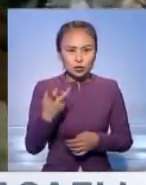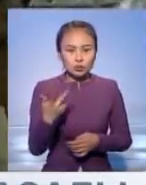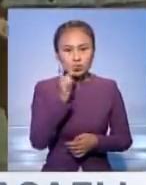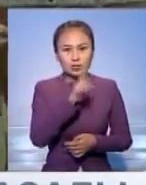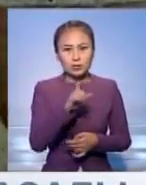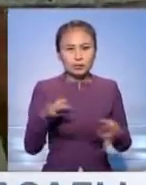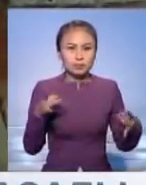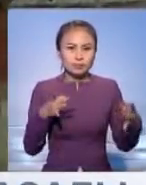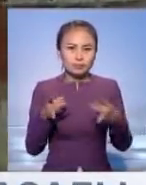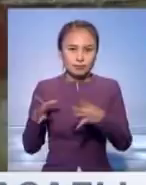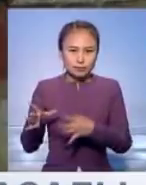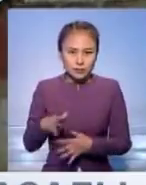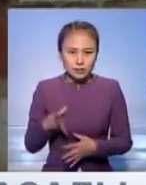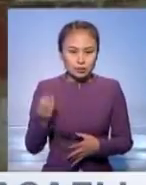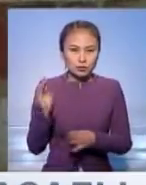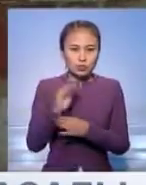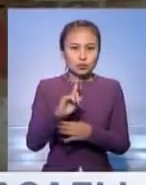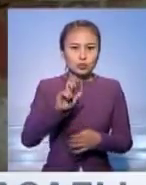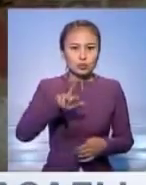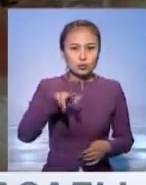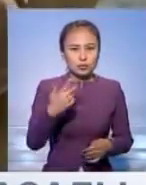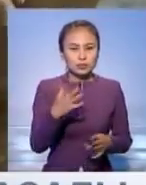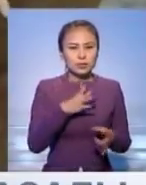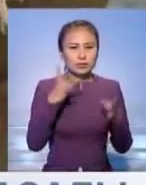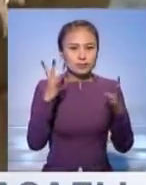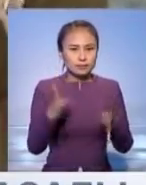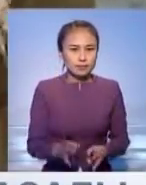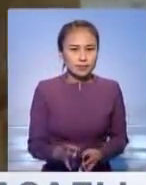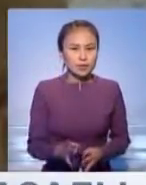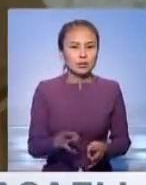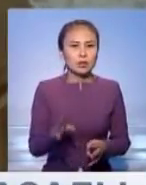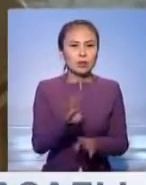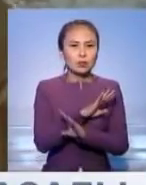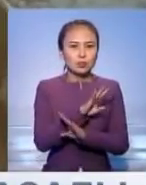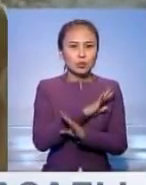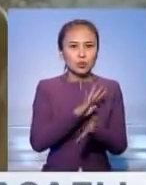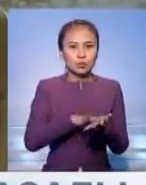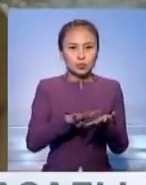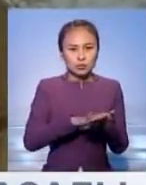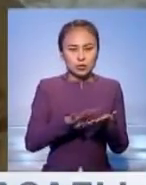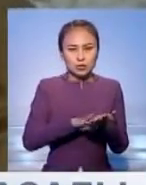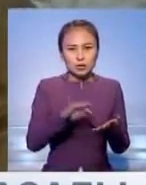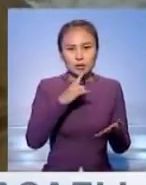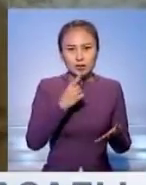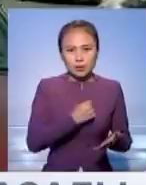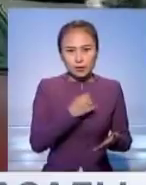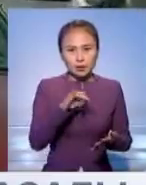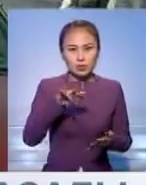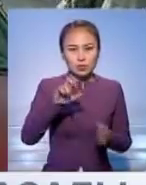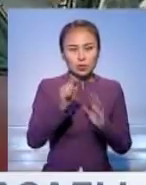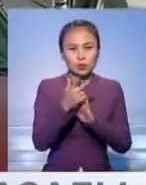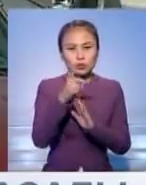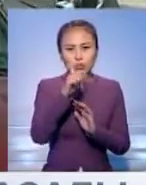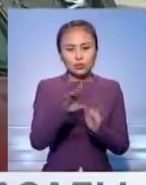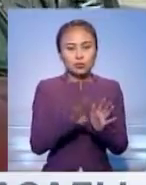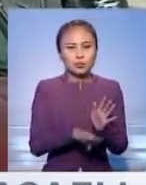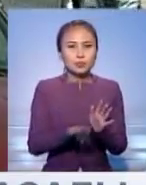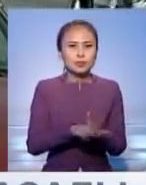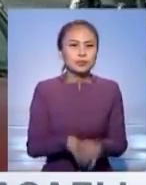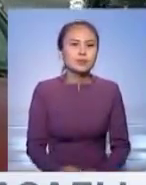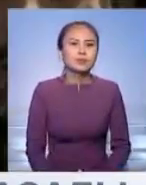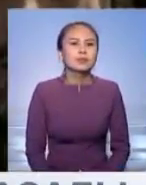адам қақтығыстың құрбаны болды, тағы 133-і жараланған. Қаза тапқандардың 90-ы сарбаз және 13-і бейбіт тұрғын.